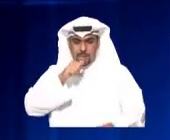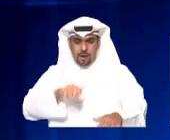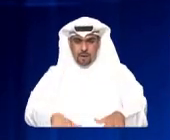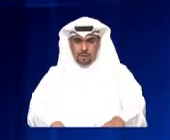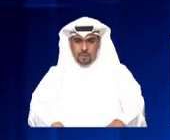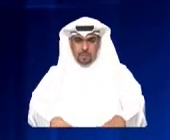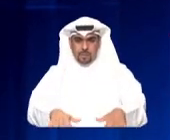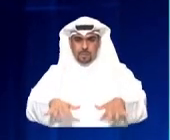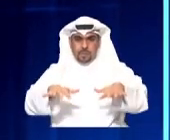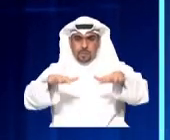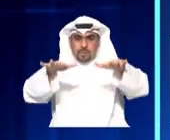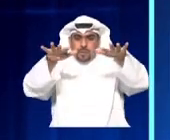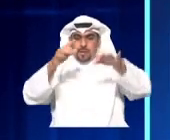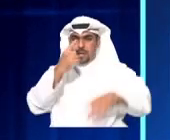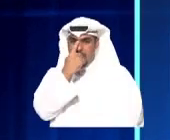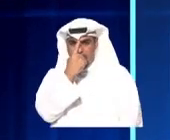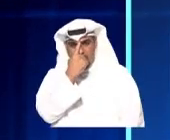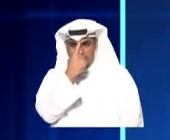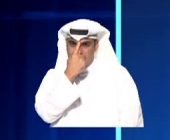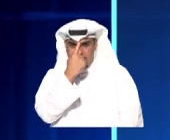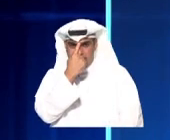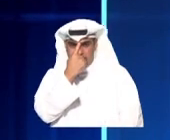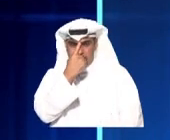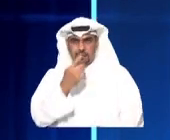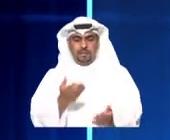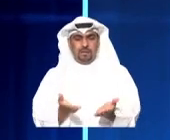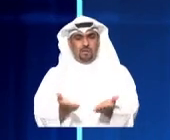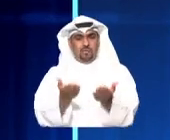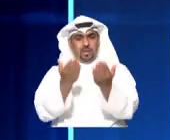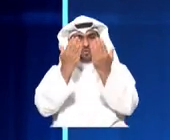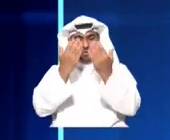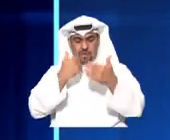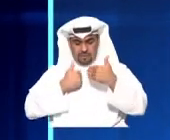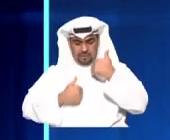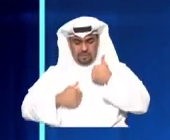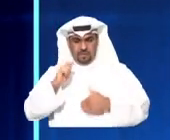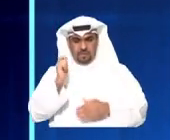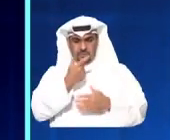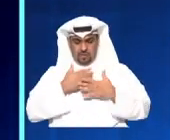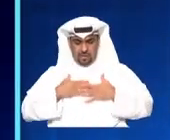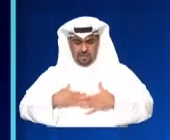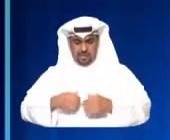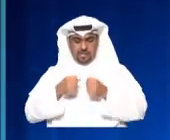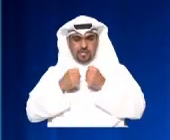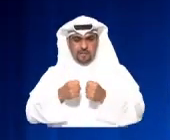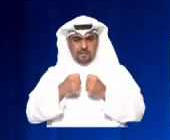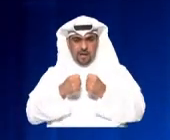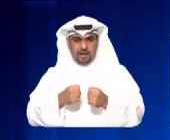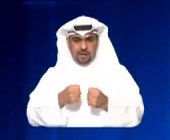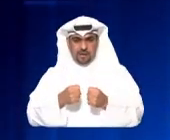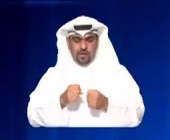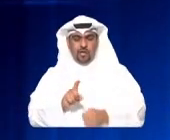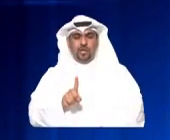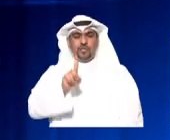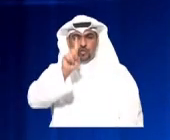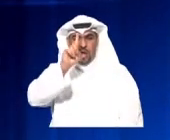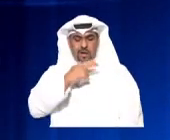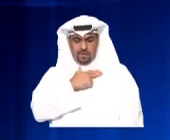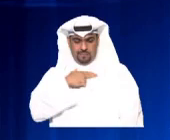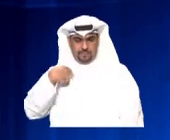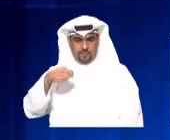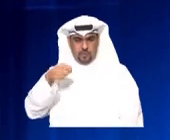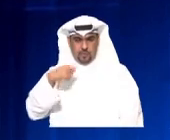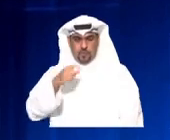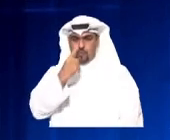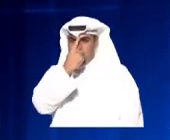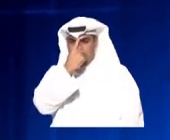من الضحايا والمصابين، راجيا سمو رعاه الله للمصابين سرعة الشفاء والعافية وبأن يتمكن المسؤولون في البلد